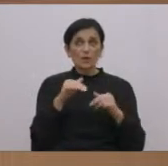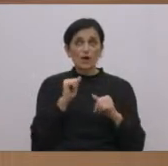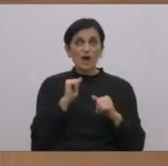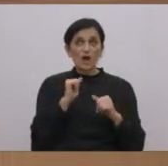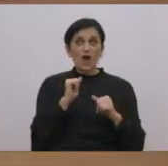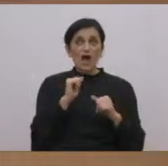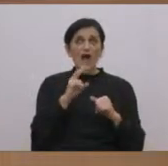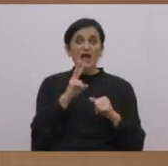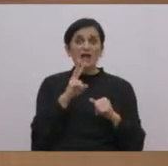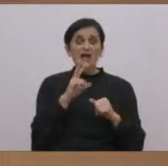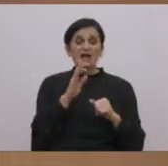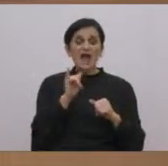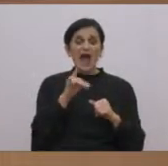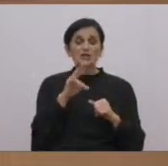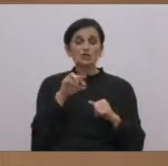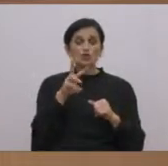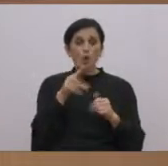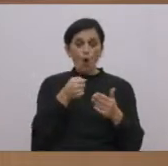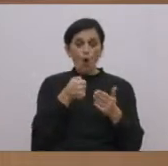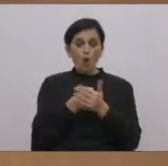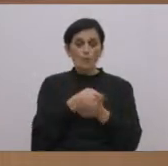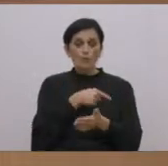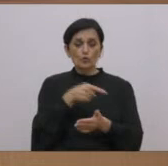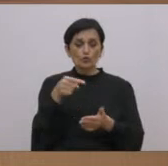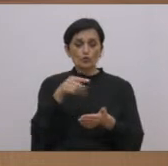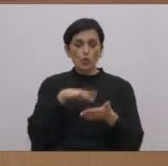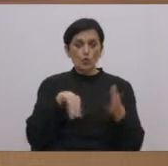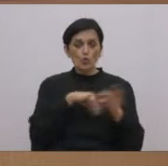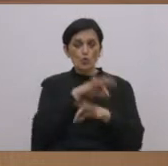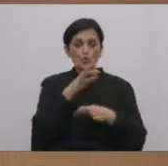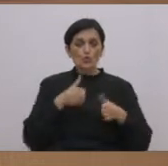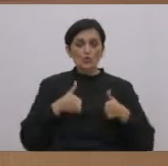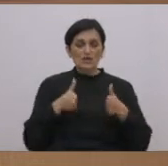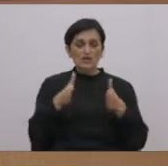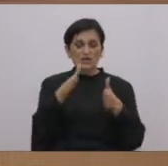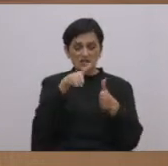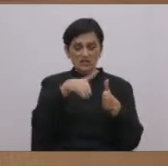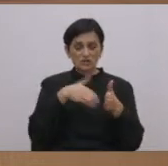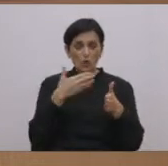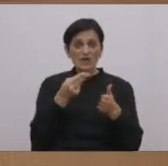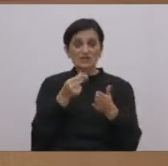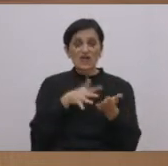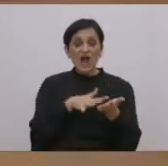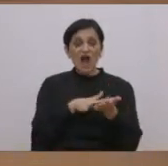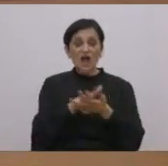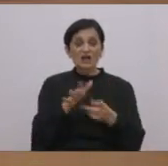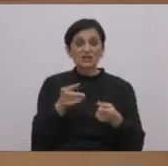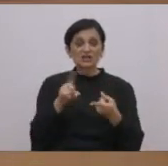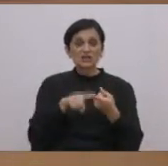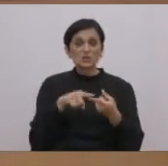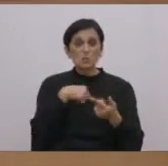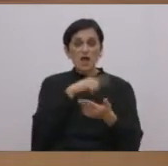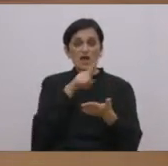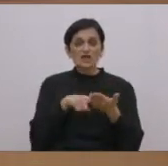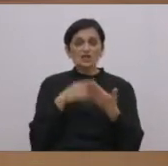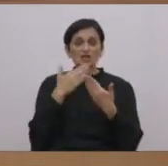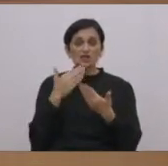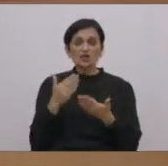ანდაქა არჭილომდე გზა გაიჭრა უპროექტოდ და ამ მოცემულობაში თანხების ხარჯვასთან დაკავშირებით მაქვს კითხვა,